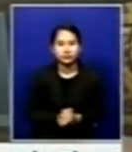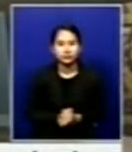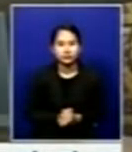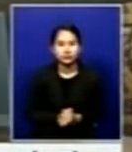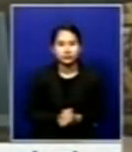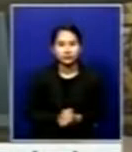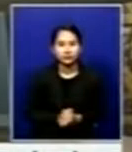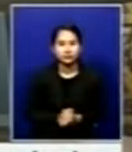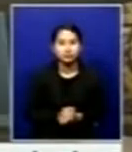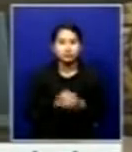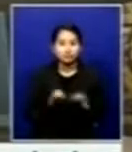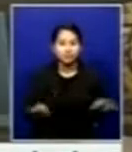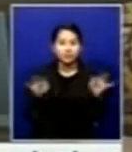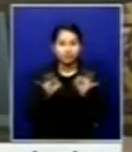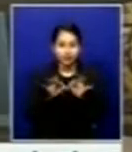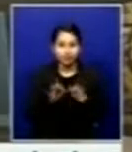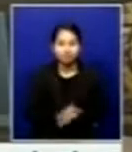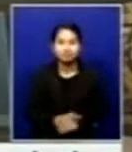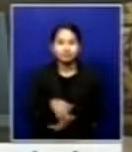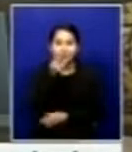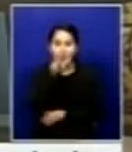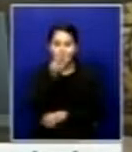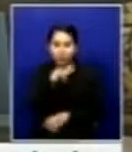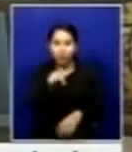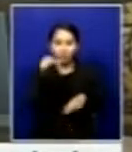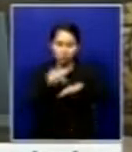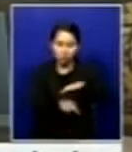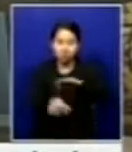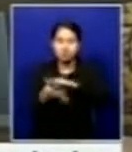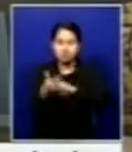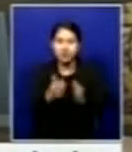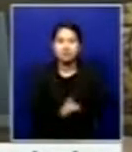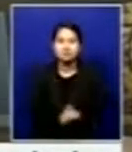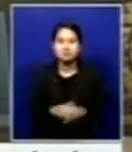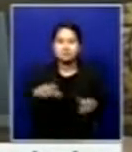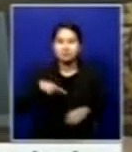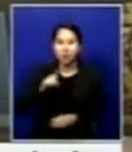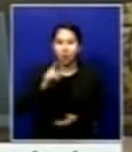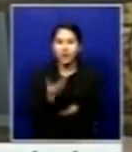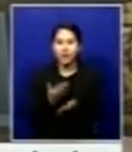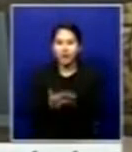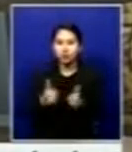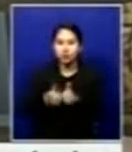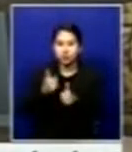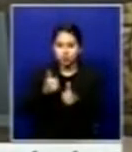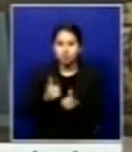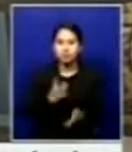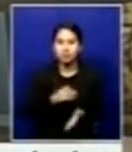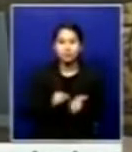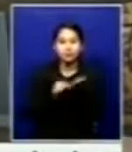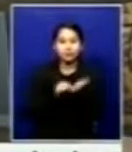และที่สำคัญท่านประธานครับเพื่อความโปร่งใสเพื่อให้เม็ดเงินเกิดประโยชน์สูงสุดเป็นข้อเสนอ